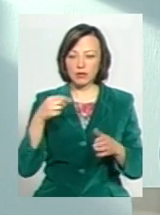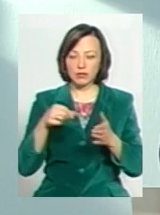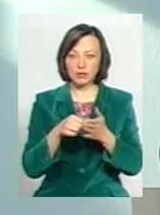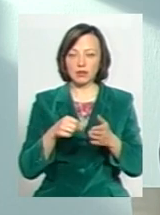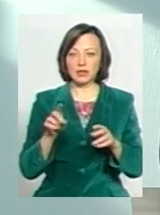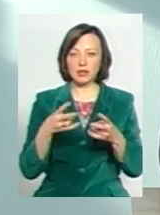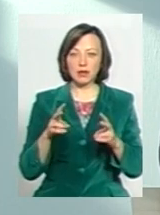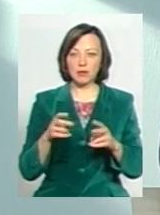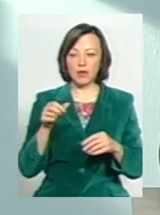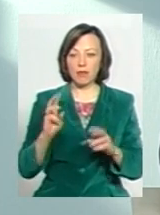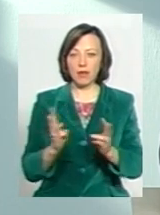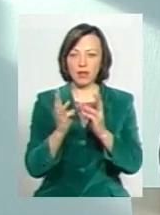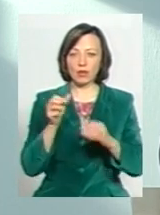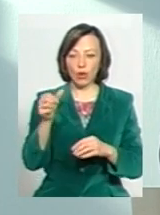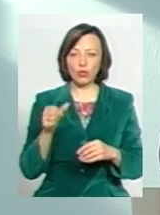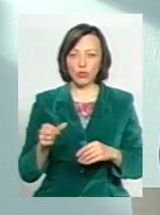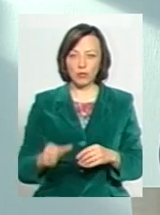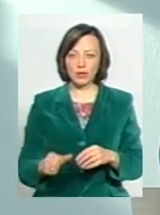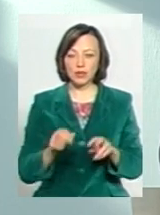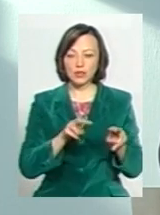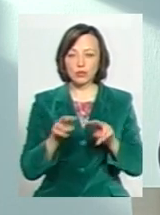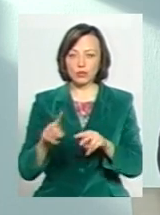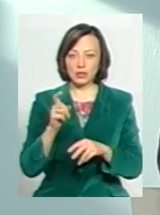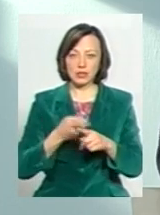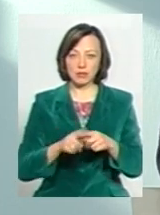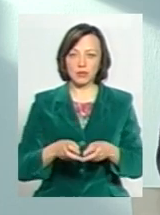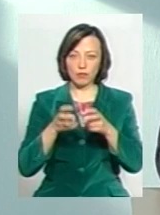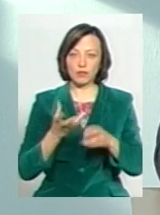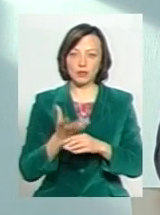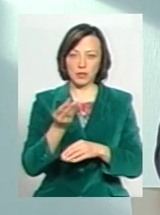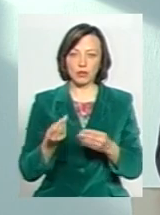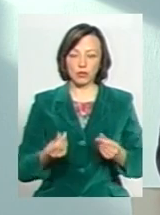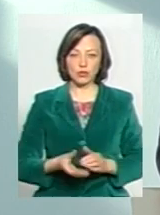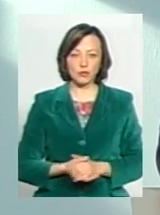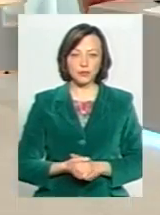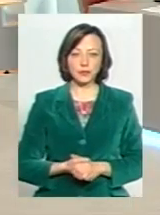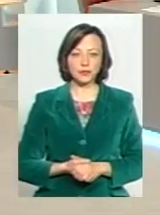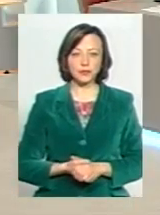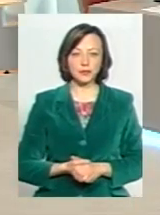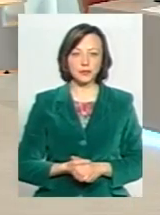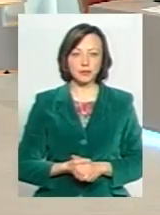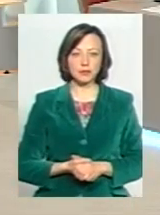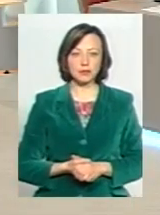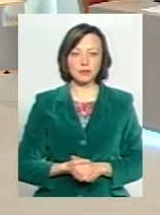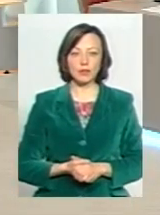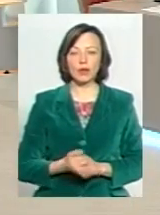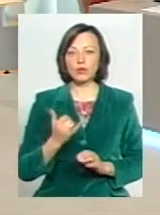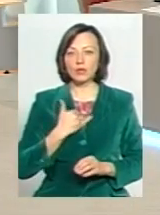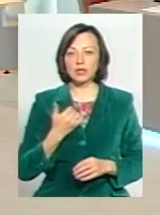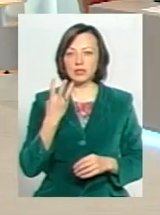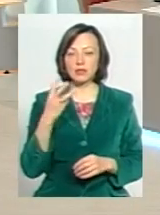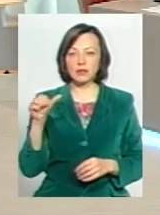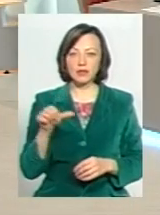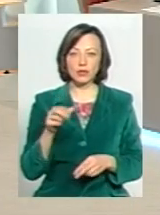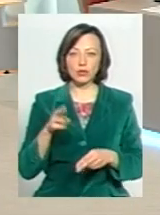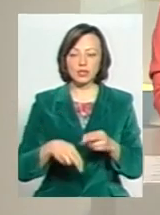не потрібно палити кнопки. Ну, слідкуйте за ним, тому що ви заплатили кошти. Пане Володимир, пане В'ячеславе, у нас ще є буквально